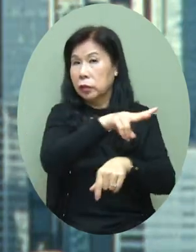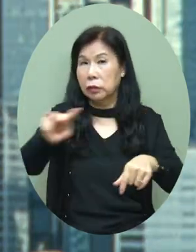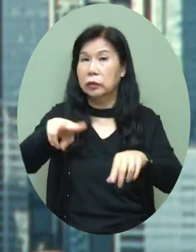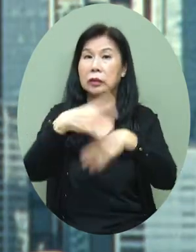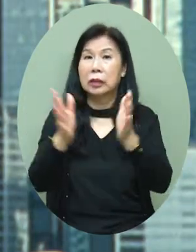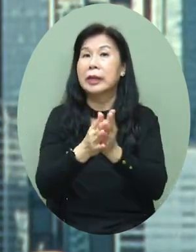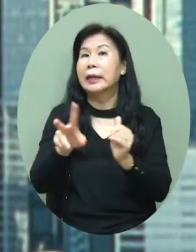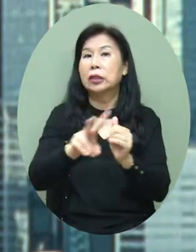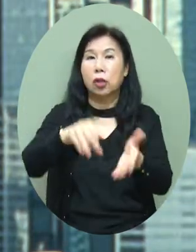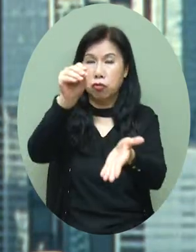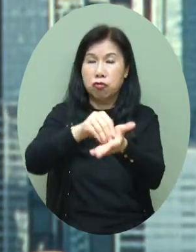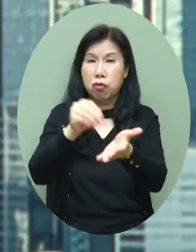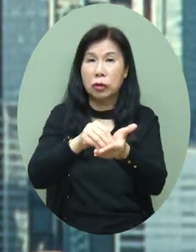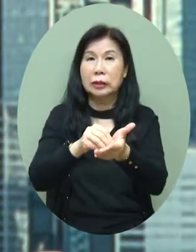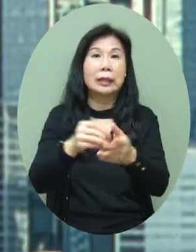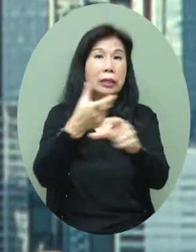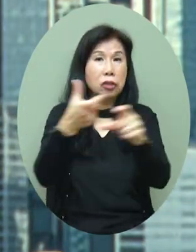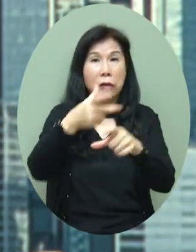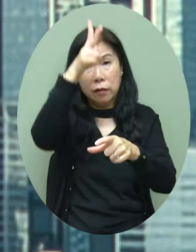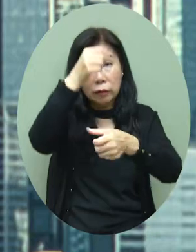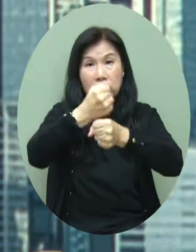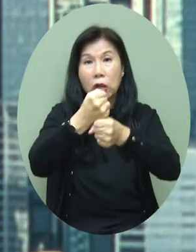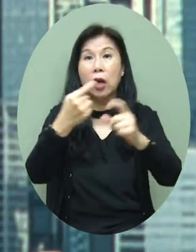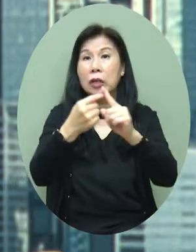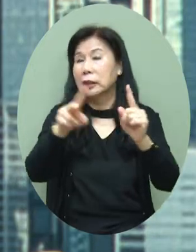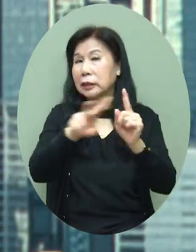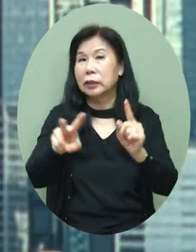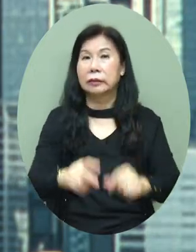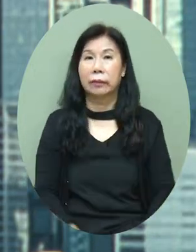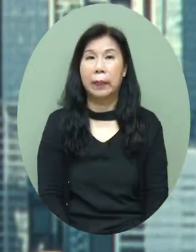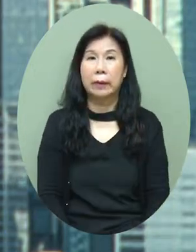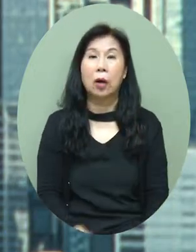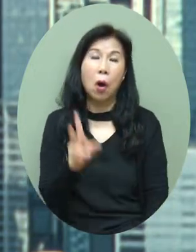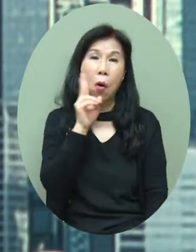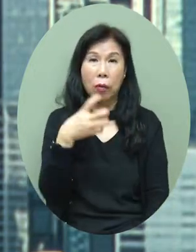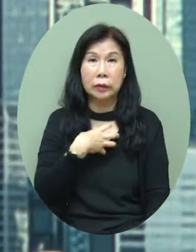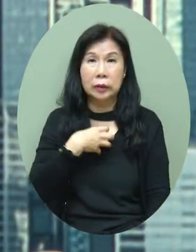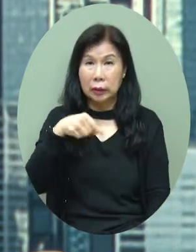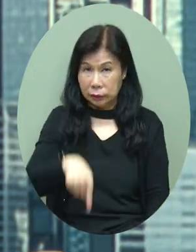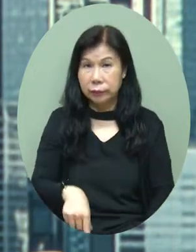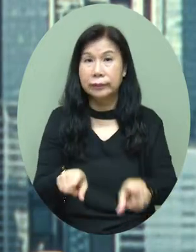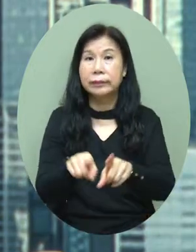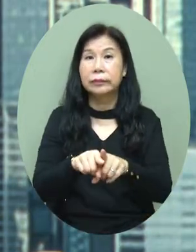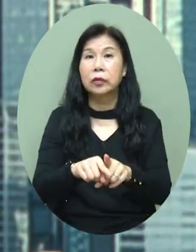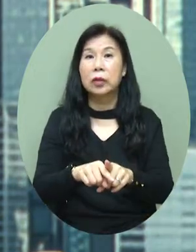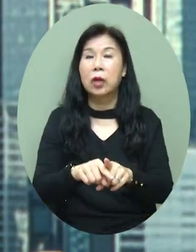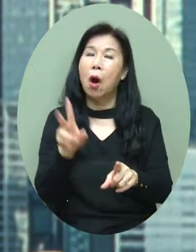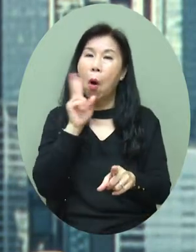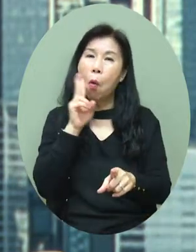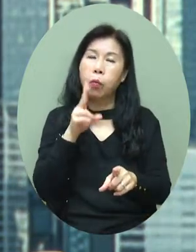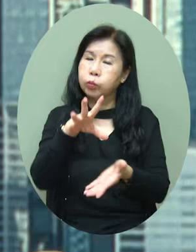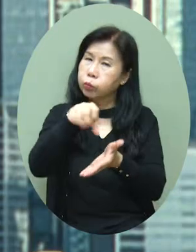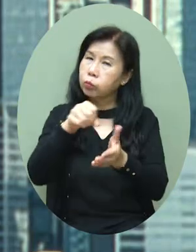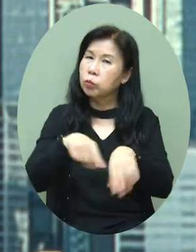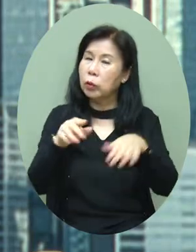級嘅薪金層級嘅公務員嘅薪酬調整咧，我哋覺得而家呢一個咧係攞到一個比較